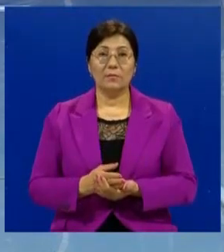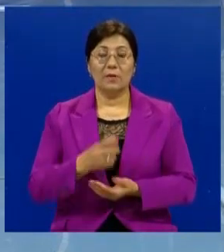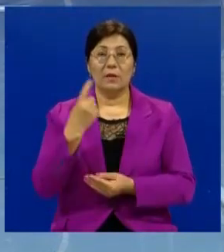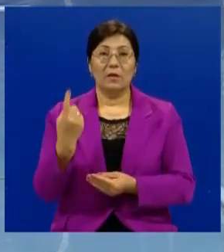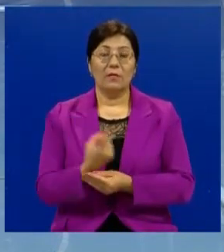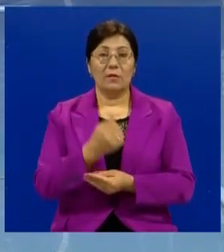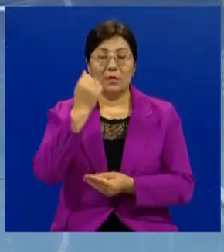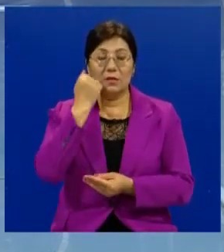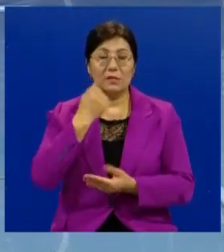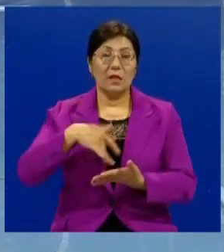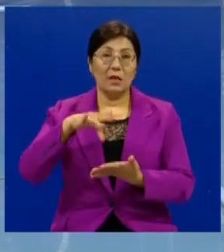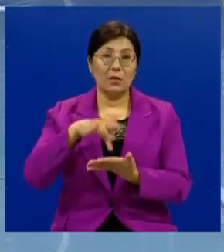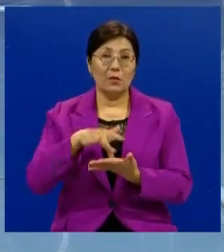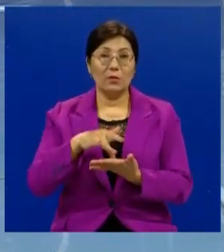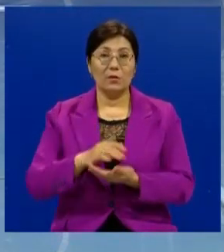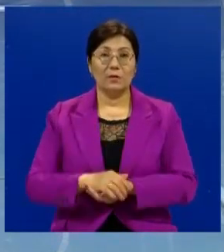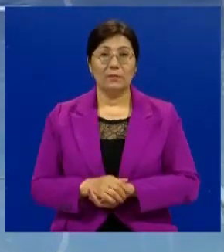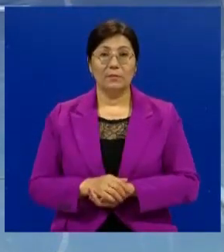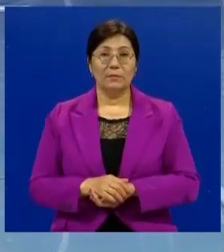Во-первых, старый город.